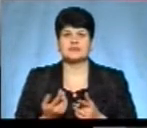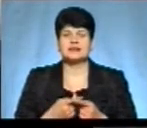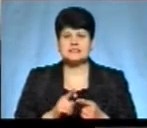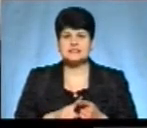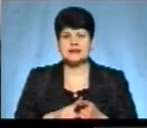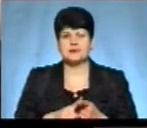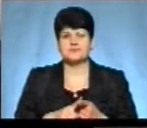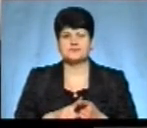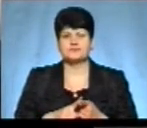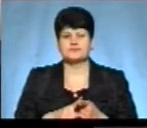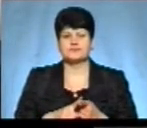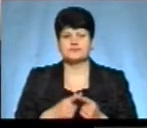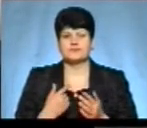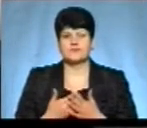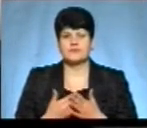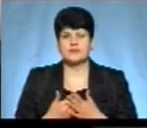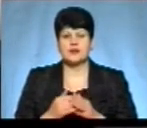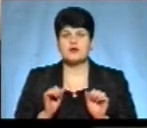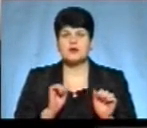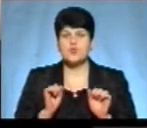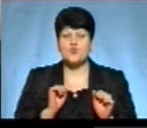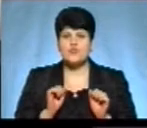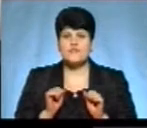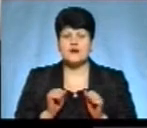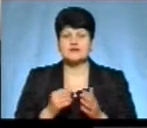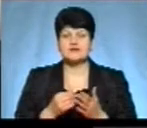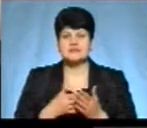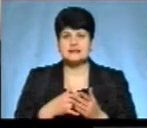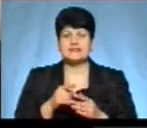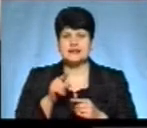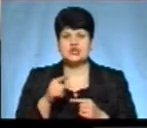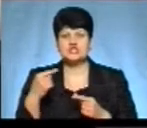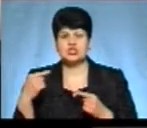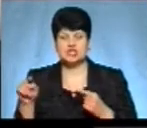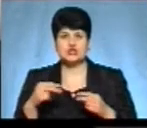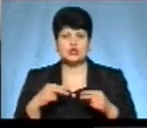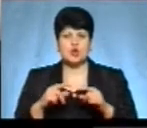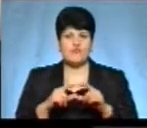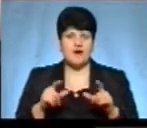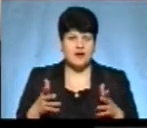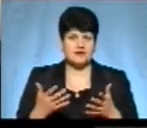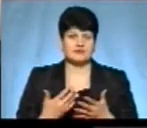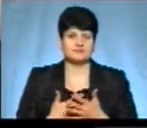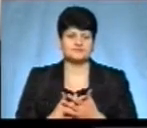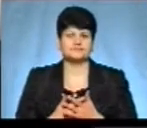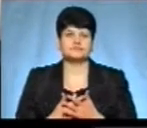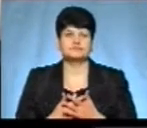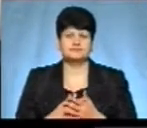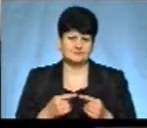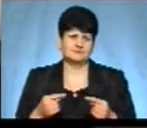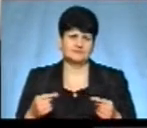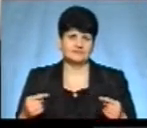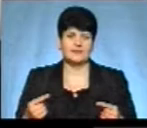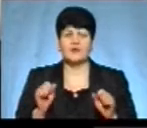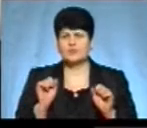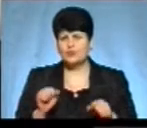про, наприклад, регулювання якихось цін на ті чи інші товари, на ті чи інші послуги, ну і так далі. Тобто